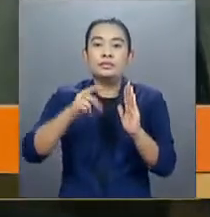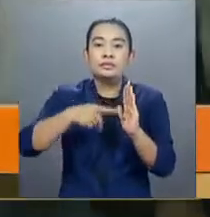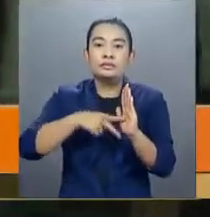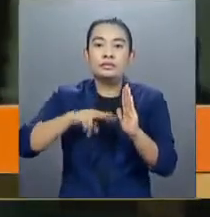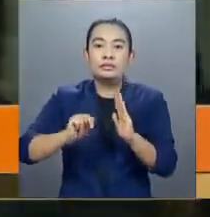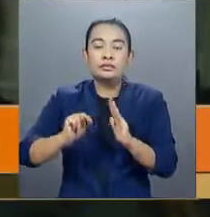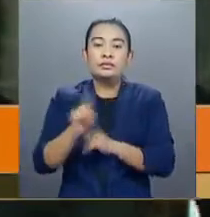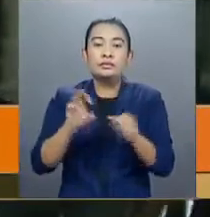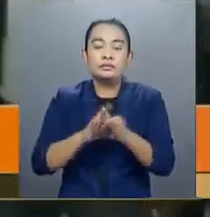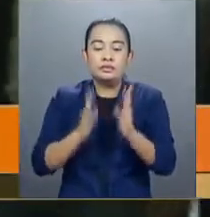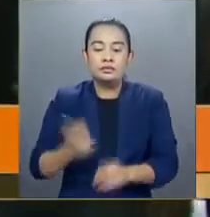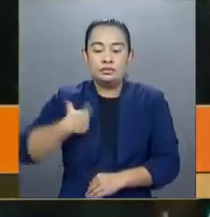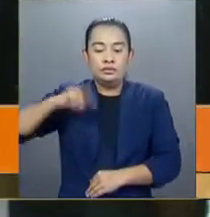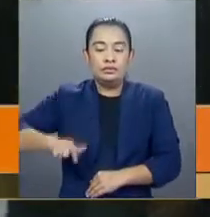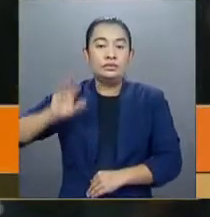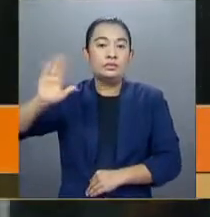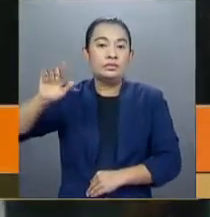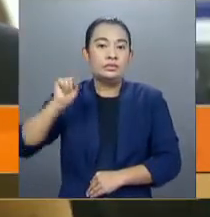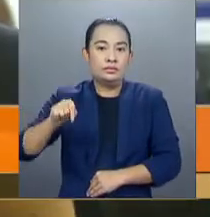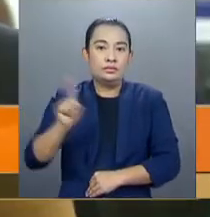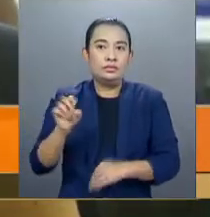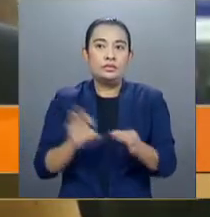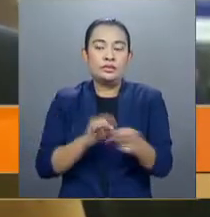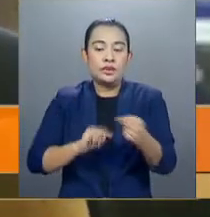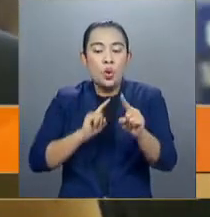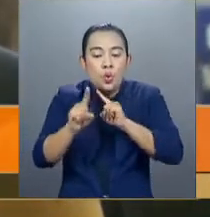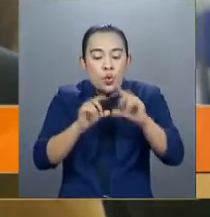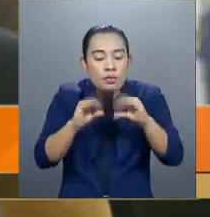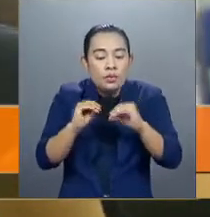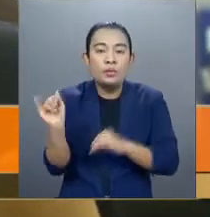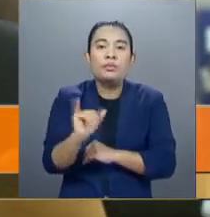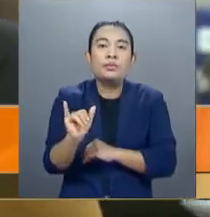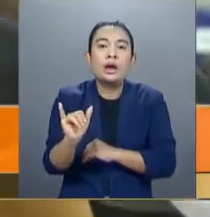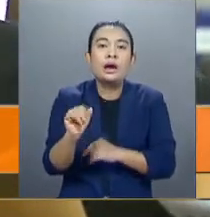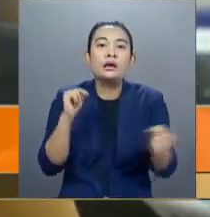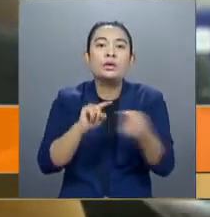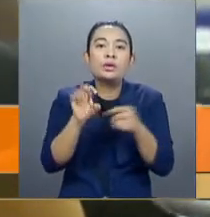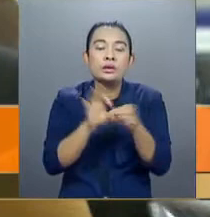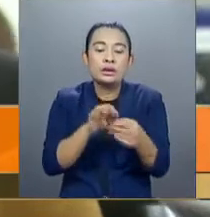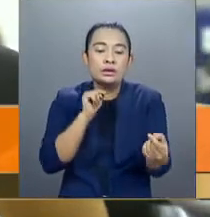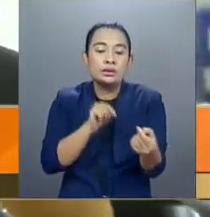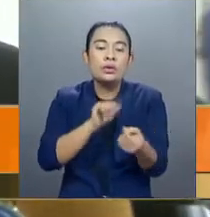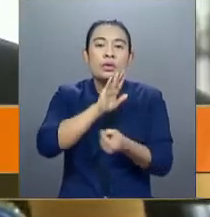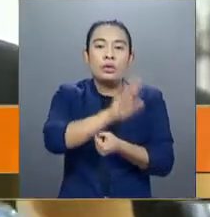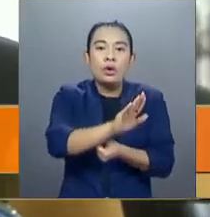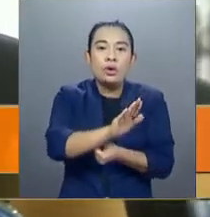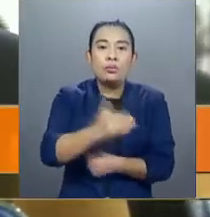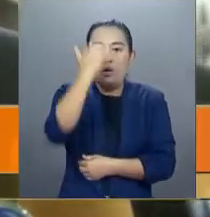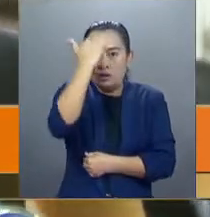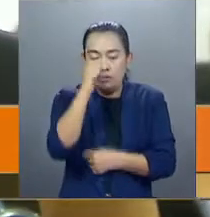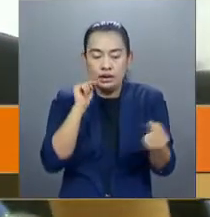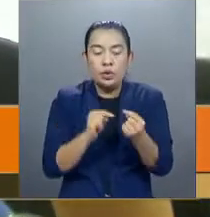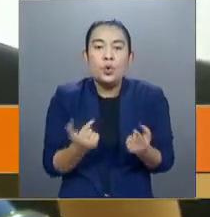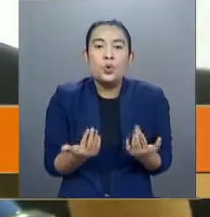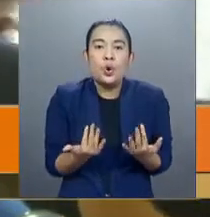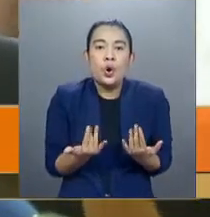ธรรมกายเปิดเผยว่าทีมทนายความยังไม่ได้ประชุมร่วมกันเกี่ยวกับแนวทางการดำเนินการเนื่องจากยังรอผลการตรวจร่าง